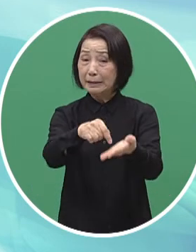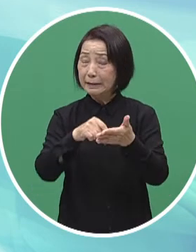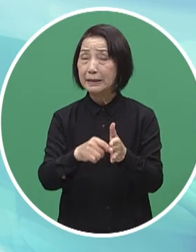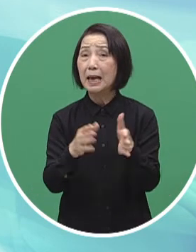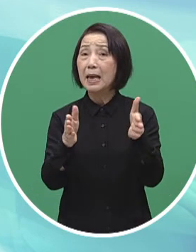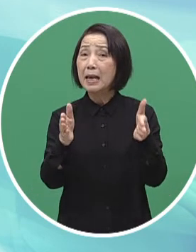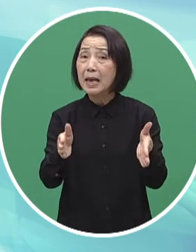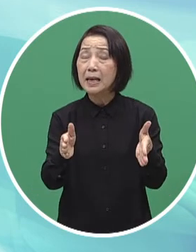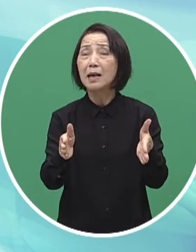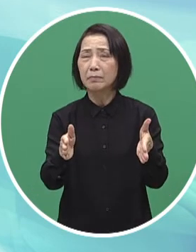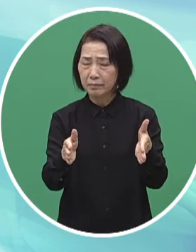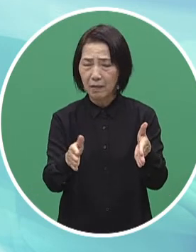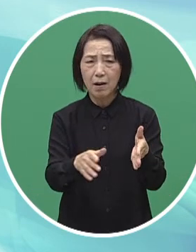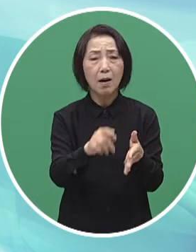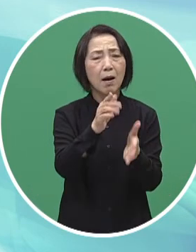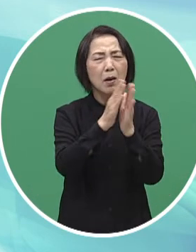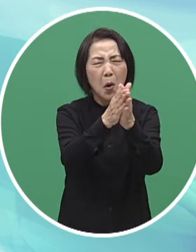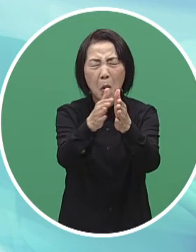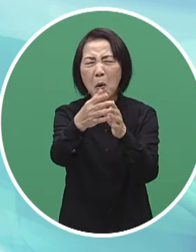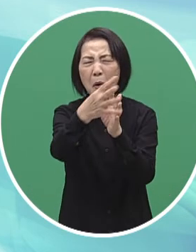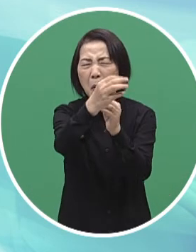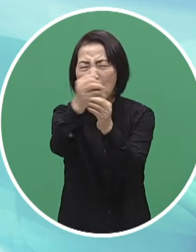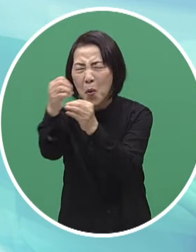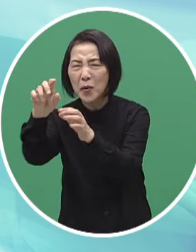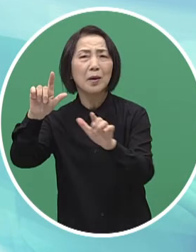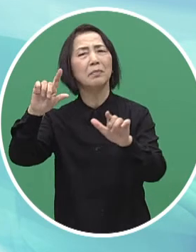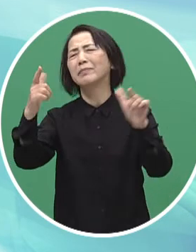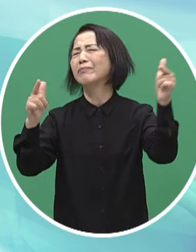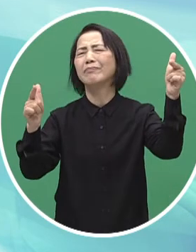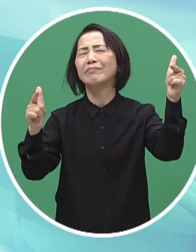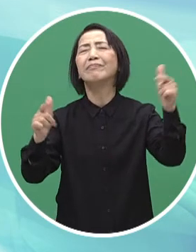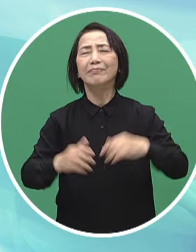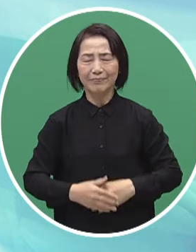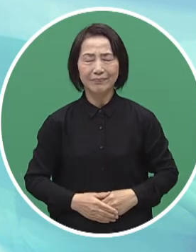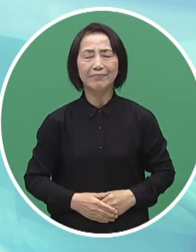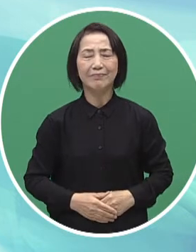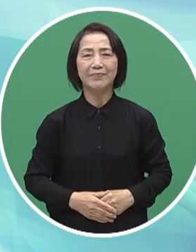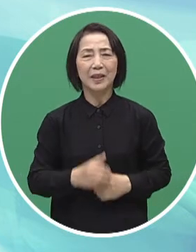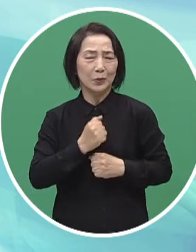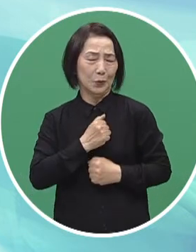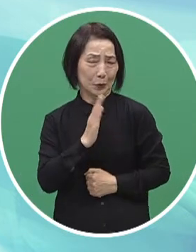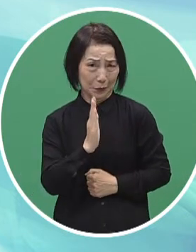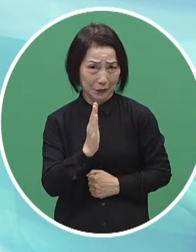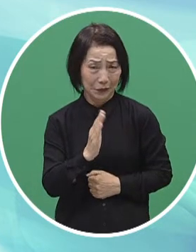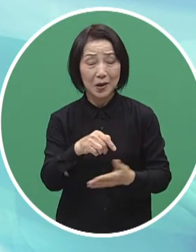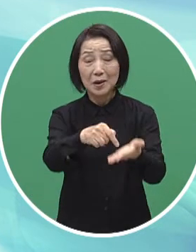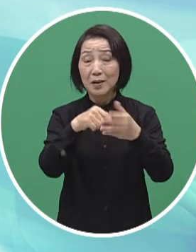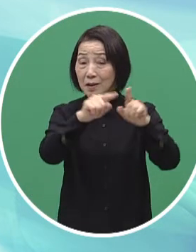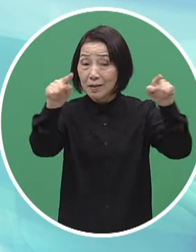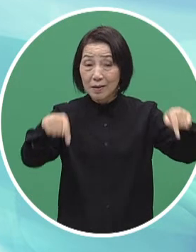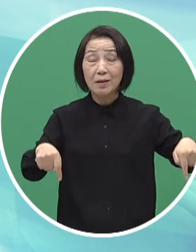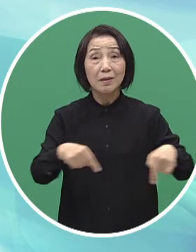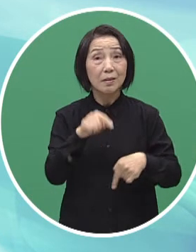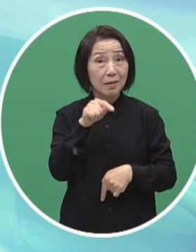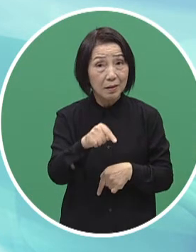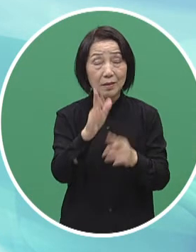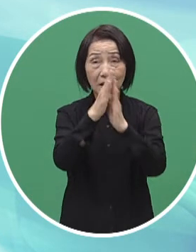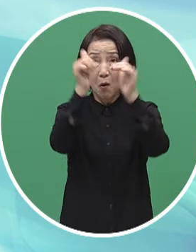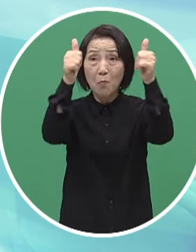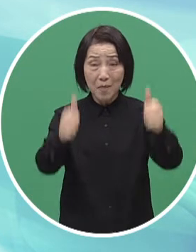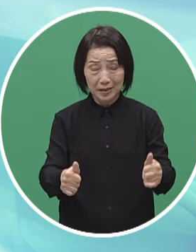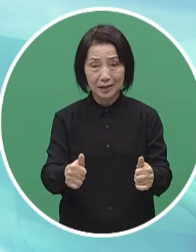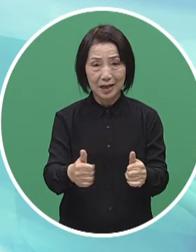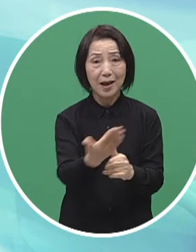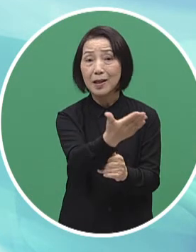申請期限が養成機関ごとに異なりますのでご注意ください申請書類は県ホームページ